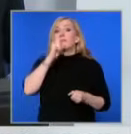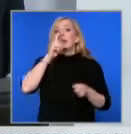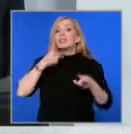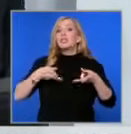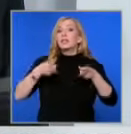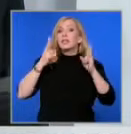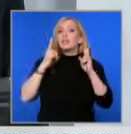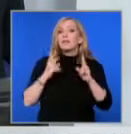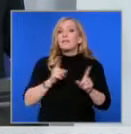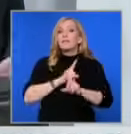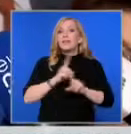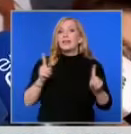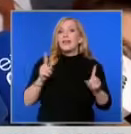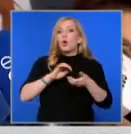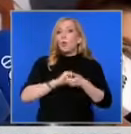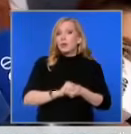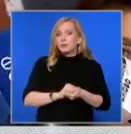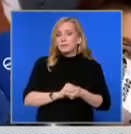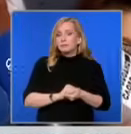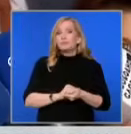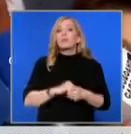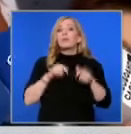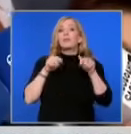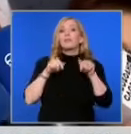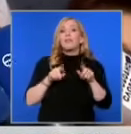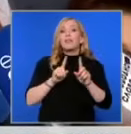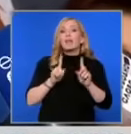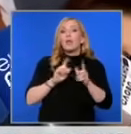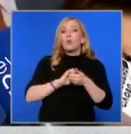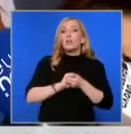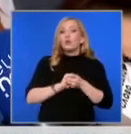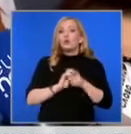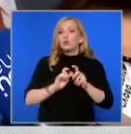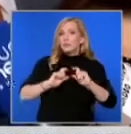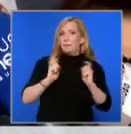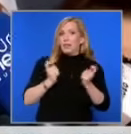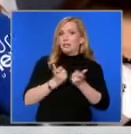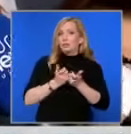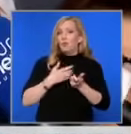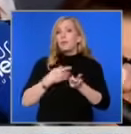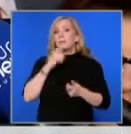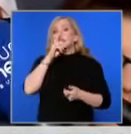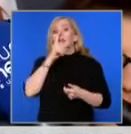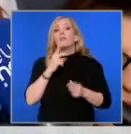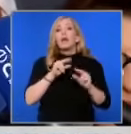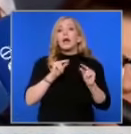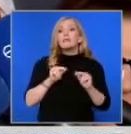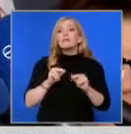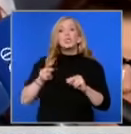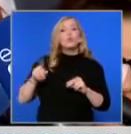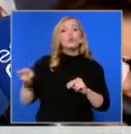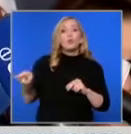важни решения в некоалицията. В едно такова некоалиционно семейство има значение какво казват и